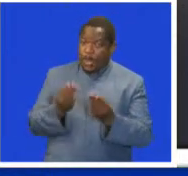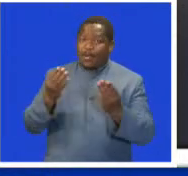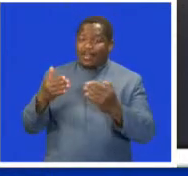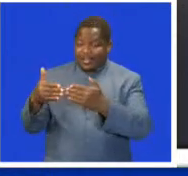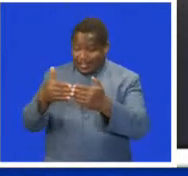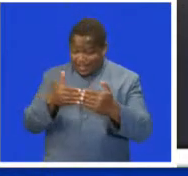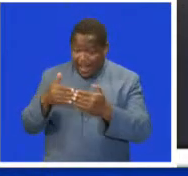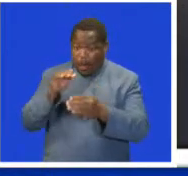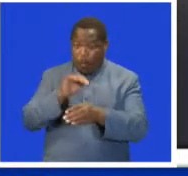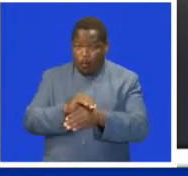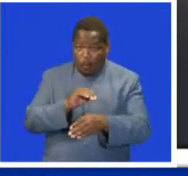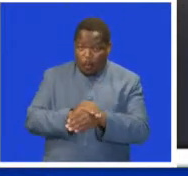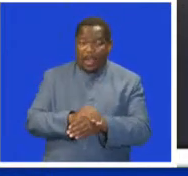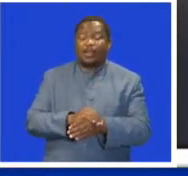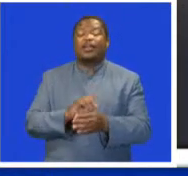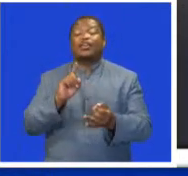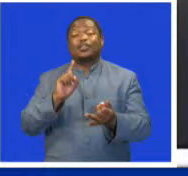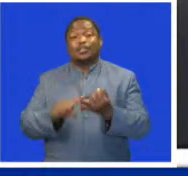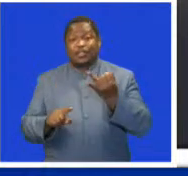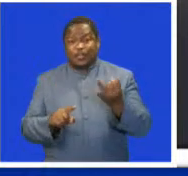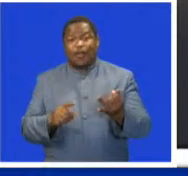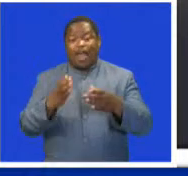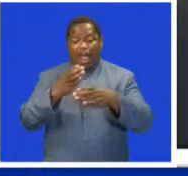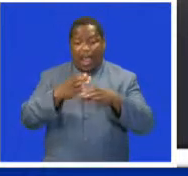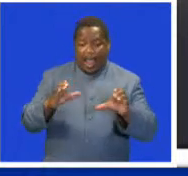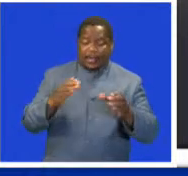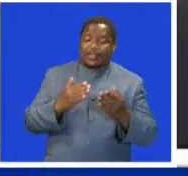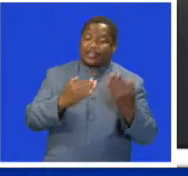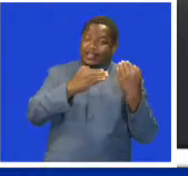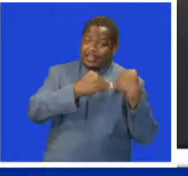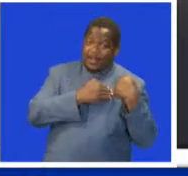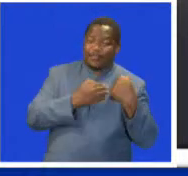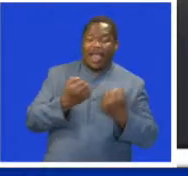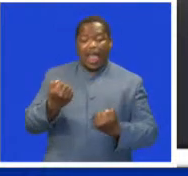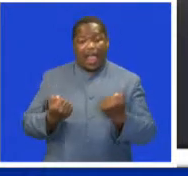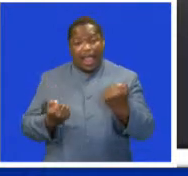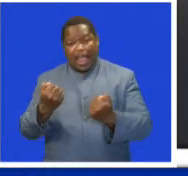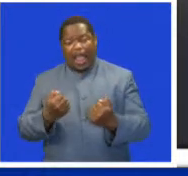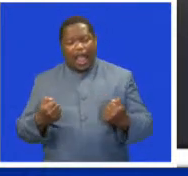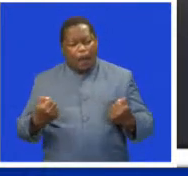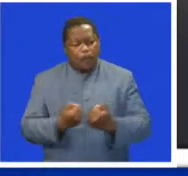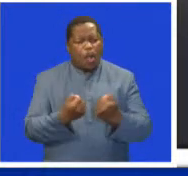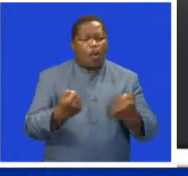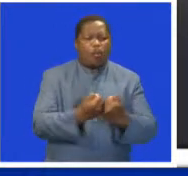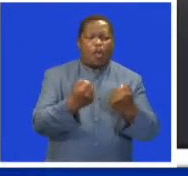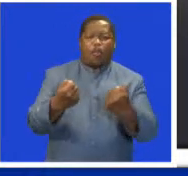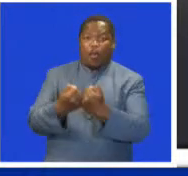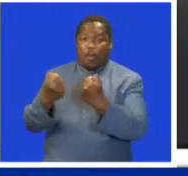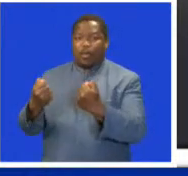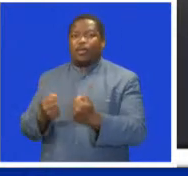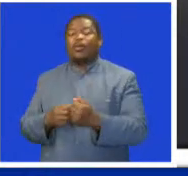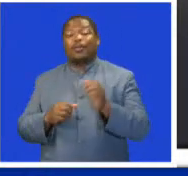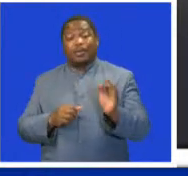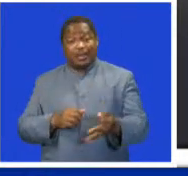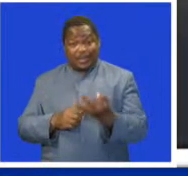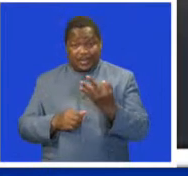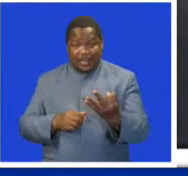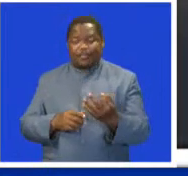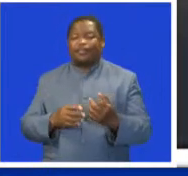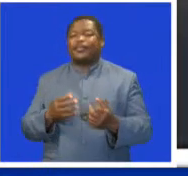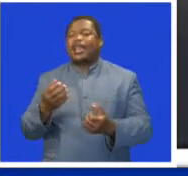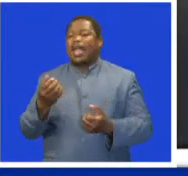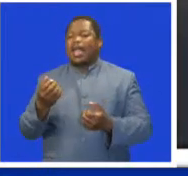ingodi wabukela ukuthi engegcweni phela kungagcina umgcwaco seyigcine